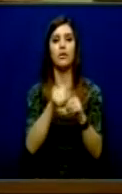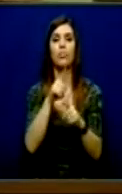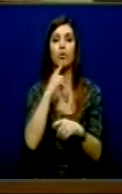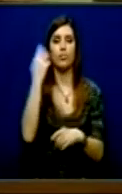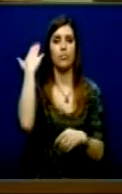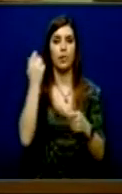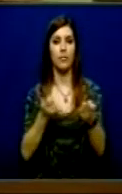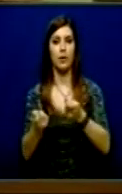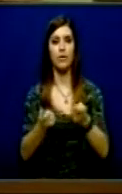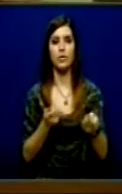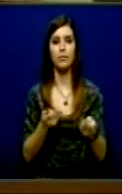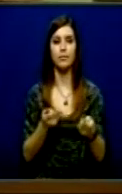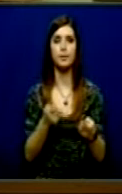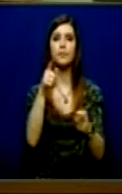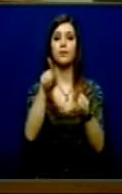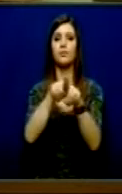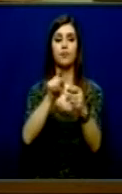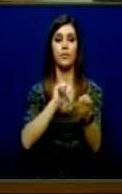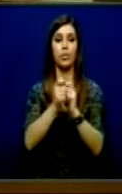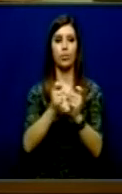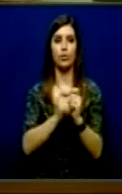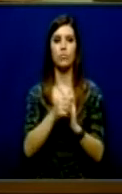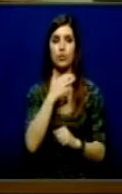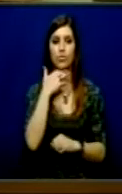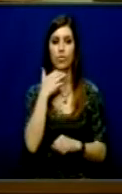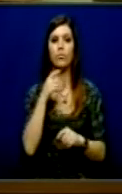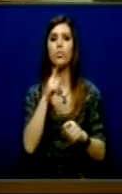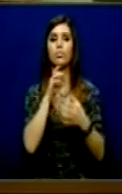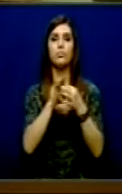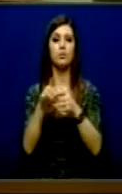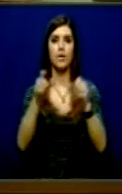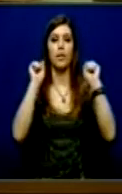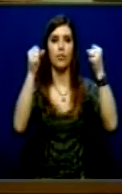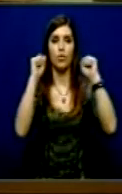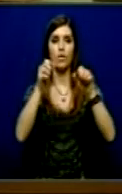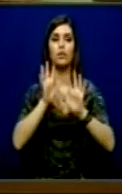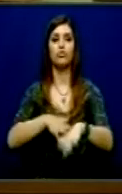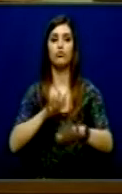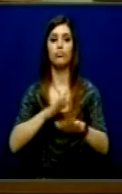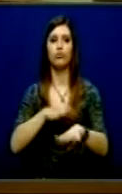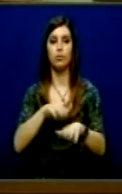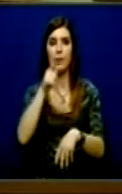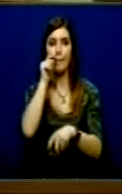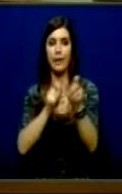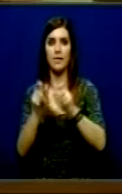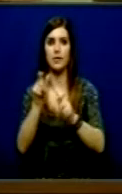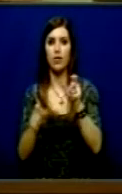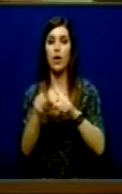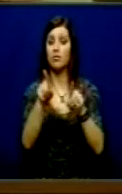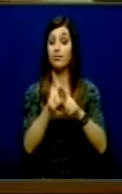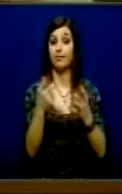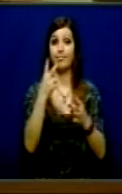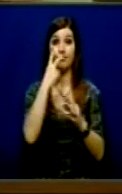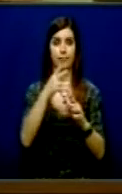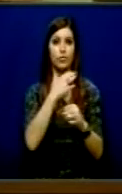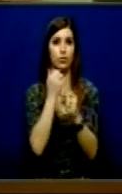atëhershme. Këto ndryshime u përballën me demonstrata të popullit të Kosovës, gjithandej në për Kosovë e në të cilat demonstrata pati me dhjetra